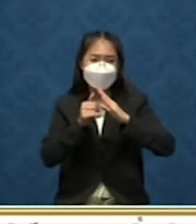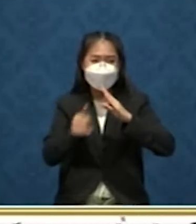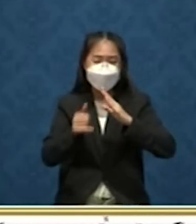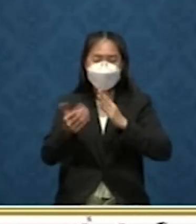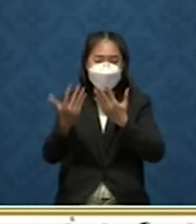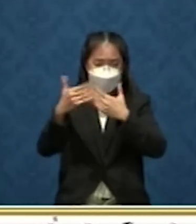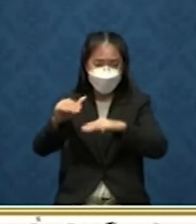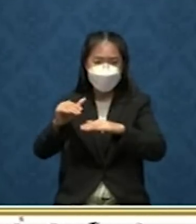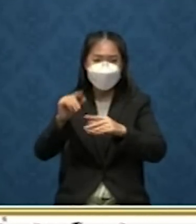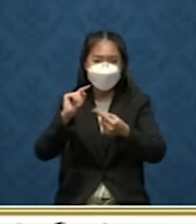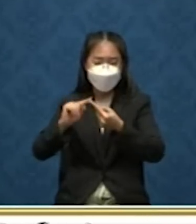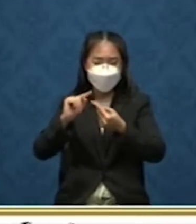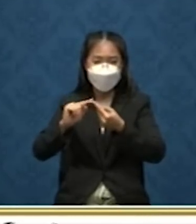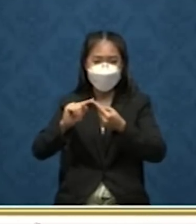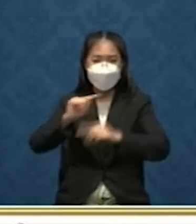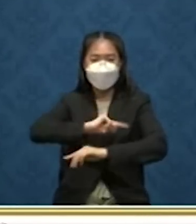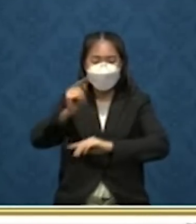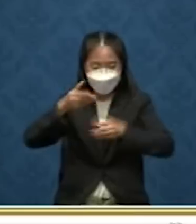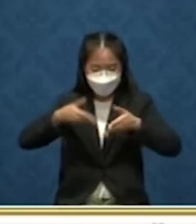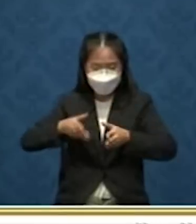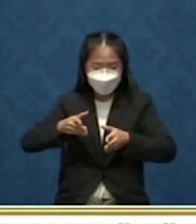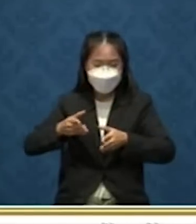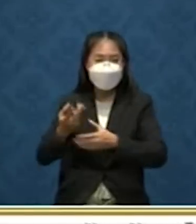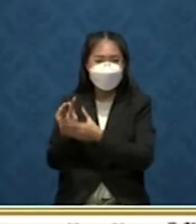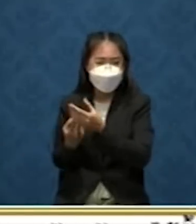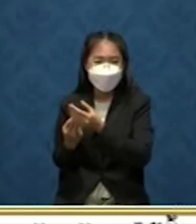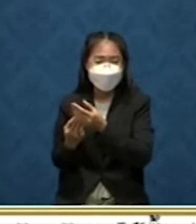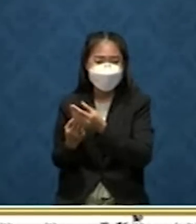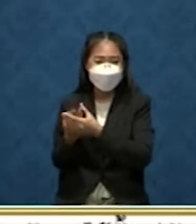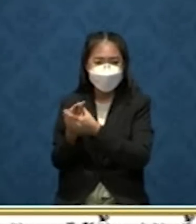ี้วันเกิดพรยาของคุณธรรมนัศ มอบแรเมตรให้กด้วย